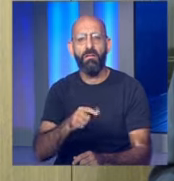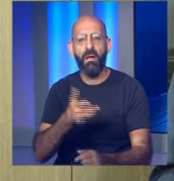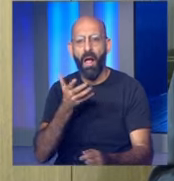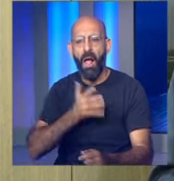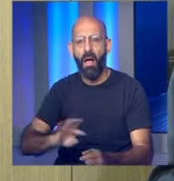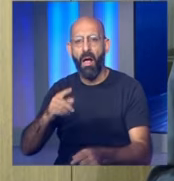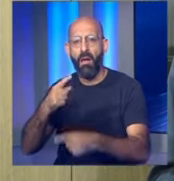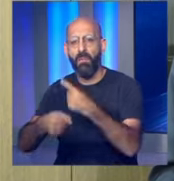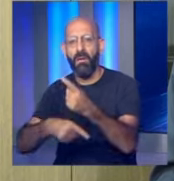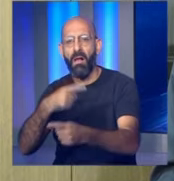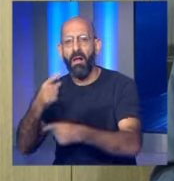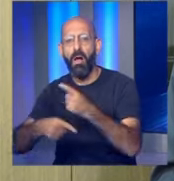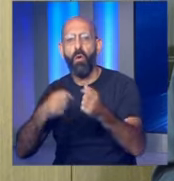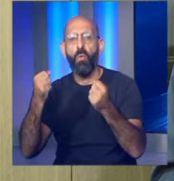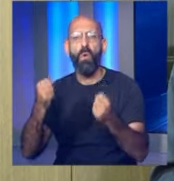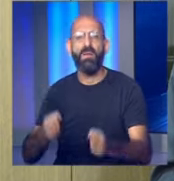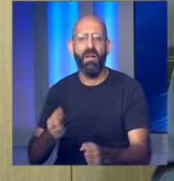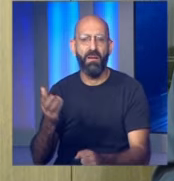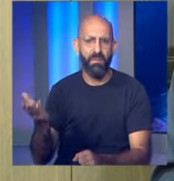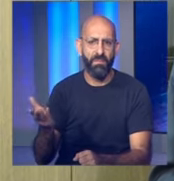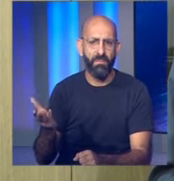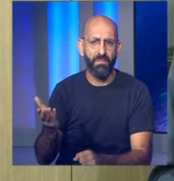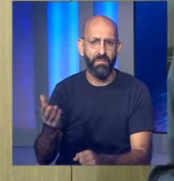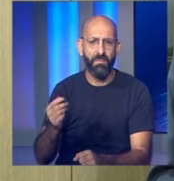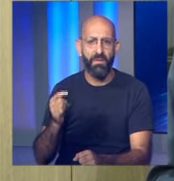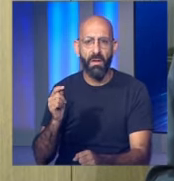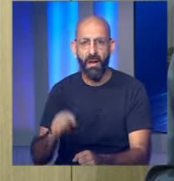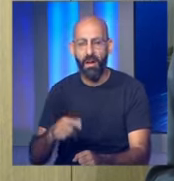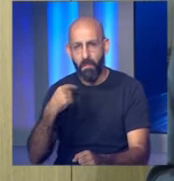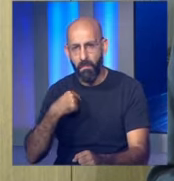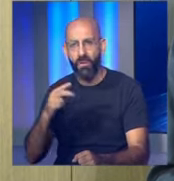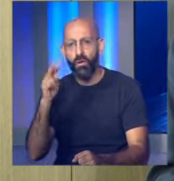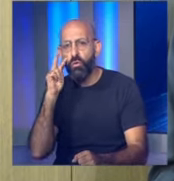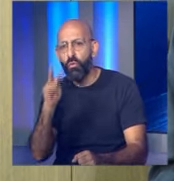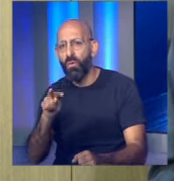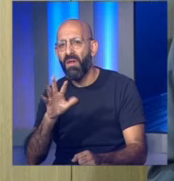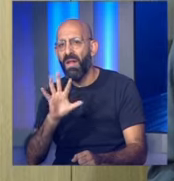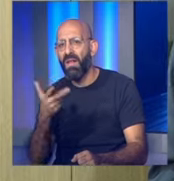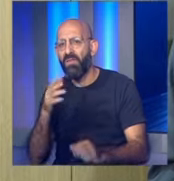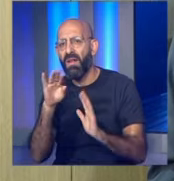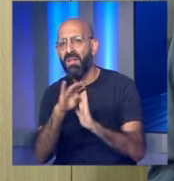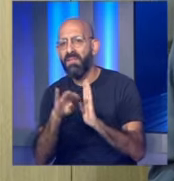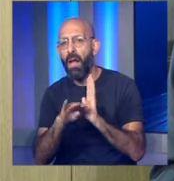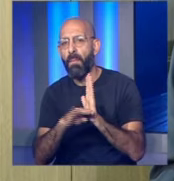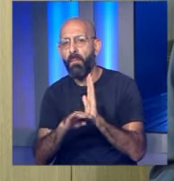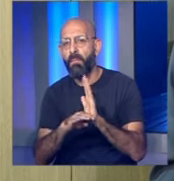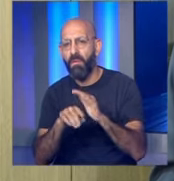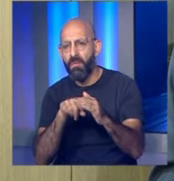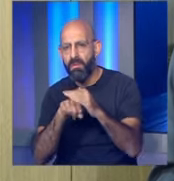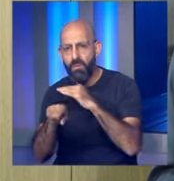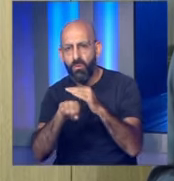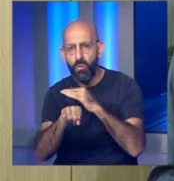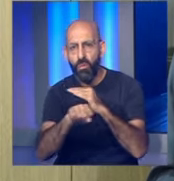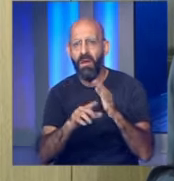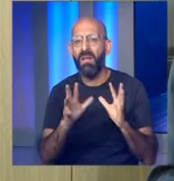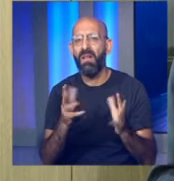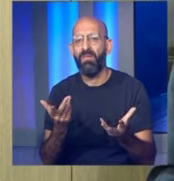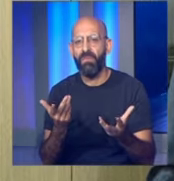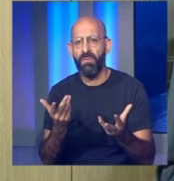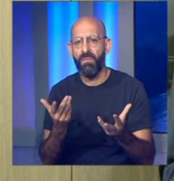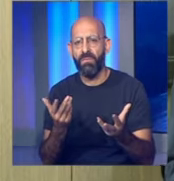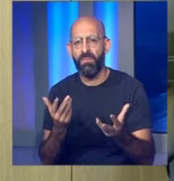إنما اليوم واجبنا التضامن الوطني الإنساني مع أبناء بين أبناء الوطن